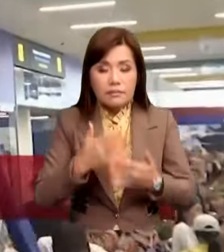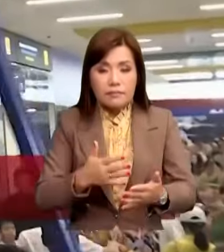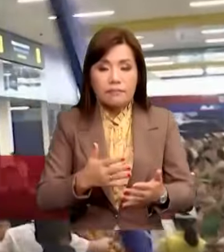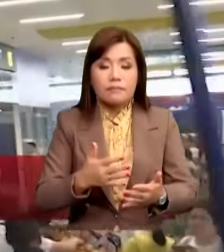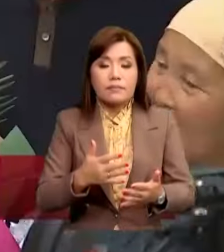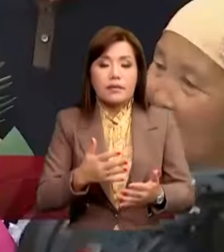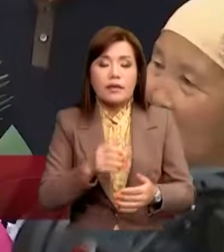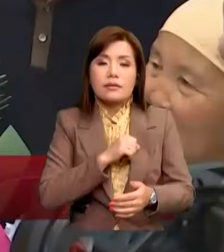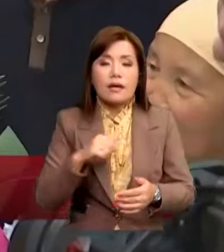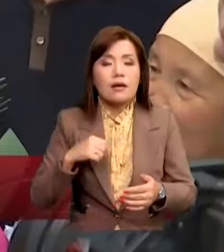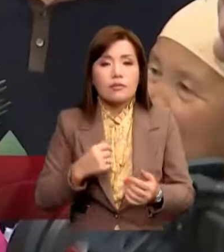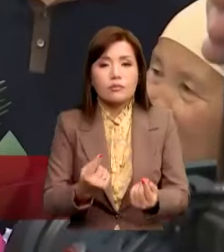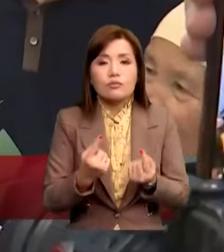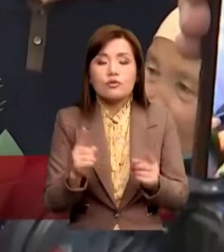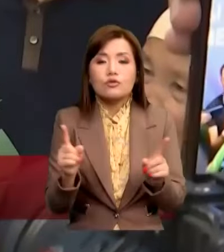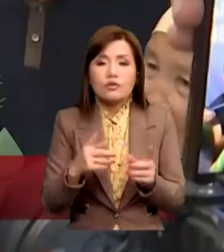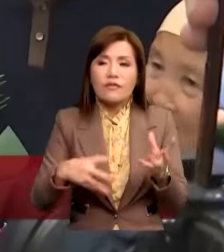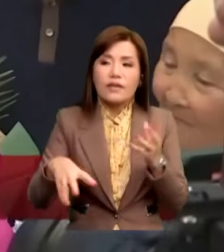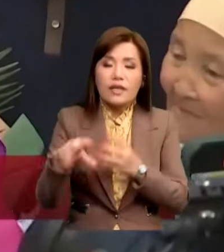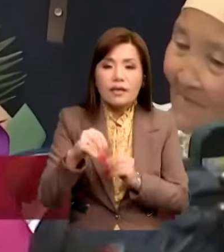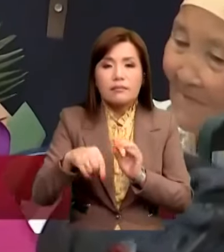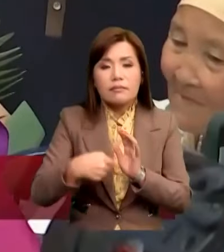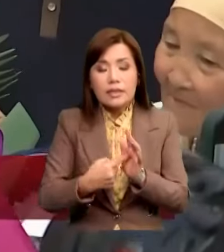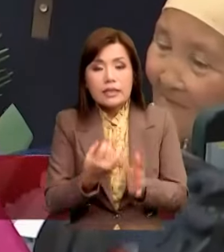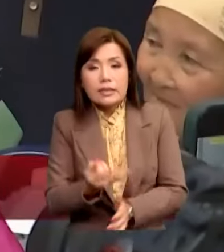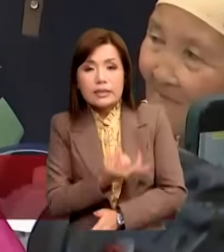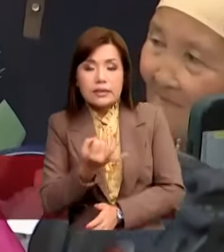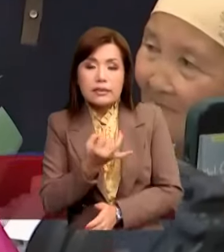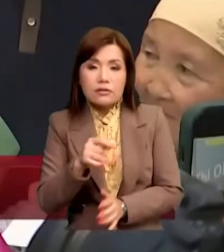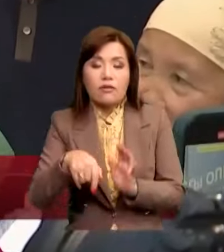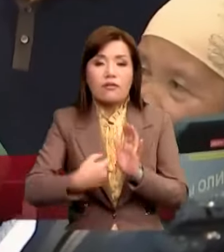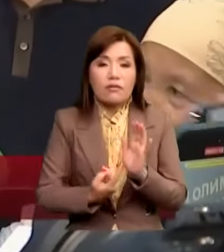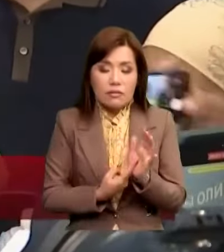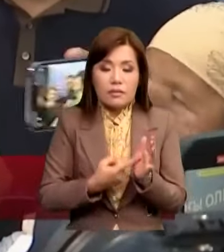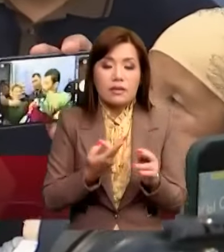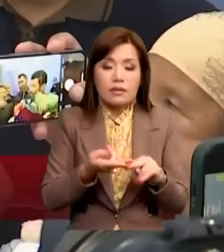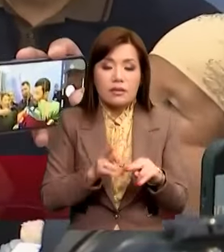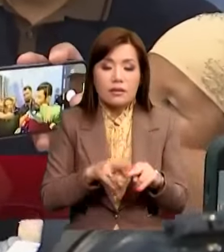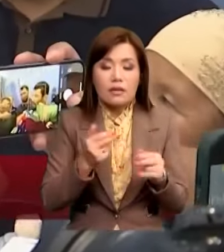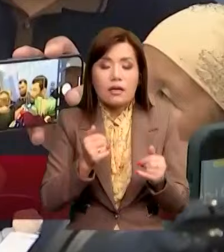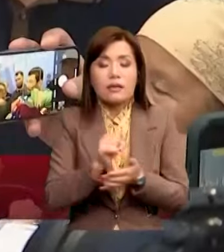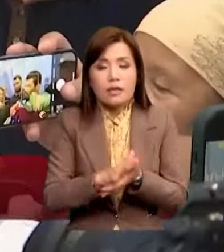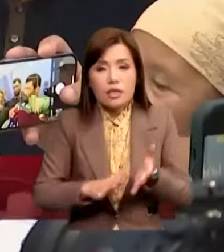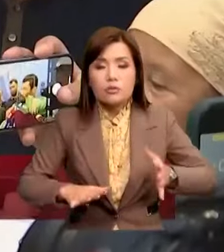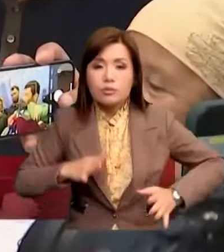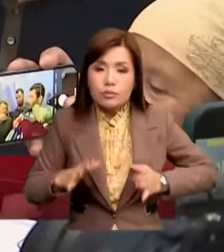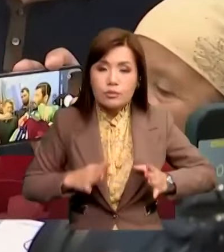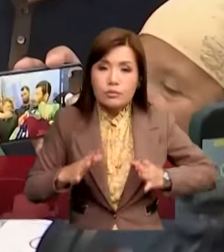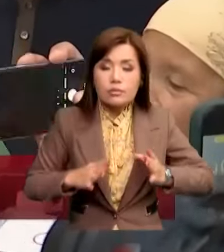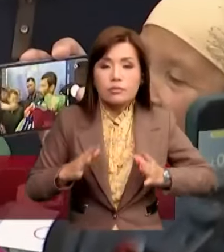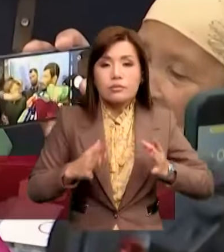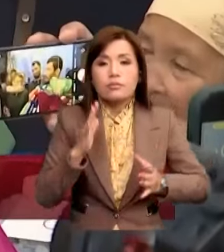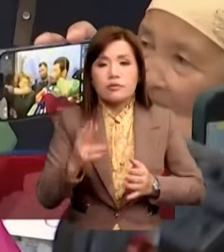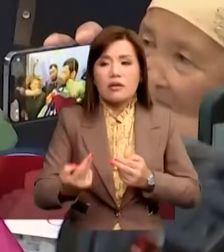ең өзекті мәселе болып тұрған сол ғой, бәрін қоятын, бәрін қызықтыратын да сол сұрақ болып тұрғаннан кейін енді дайындаламыз. Енді Аллаға шүкір бір